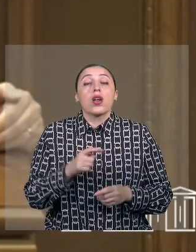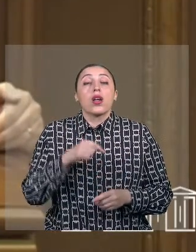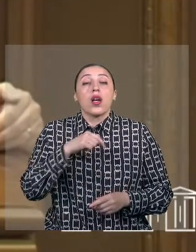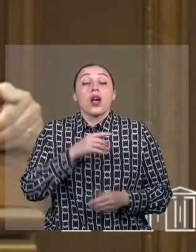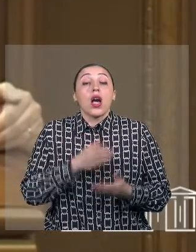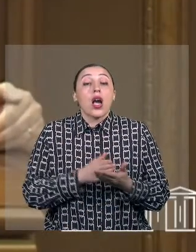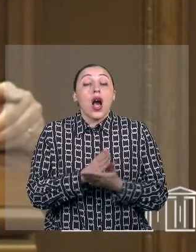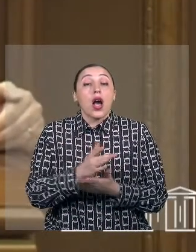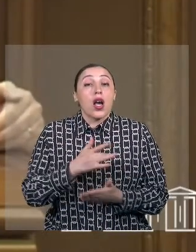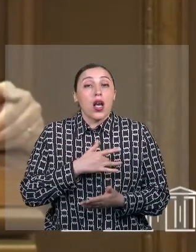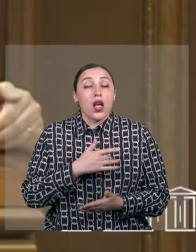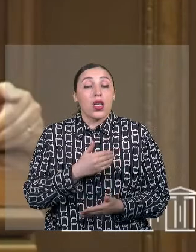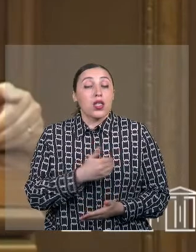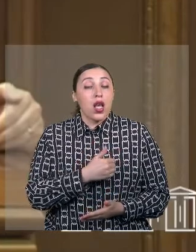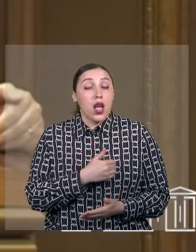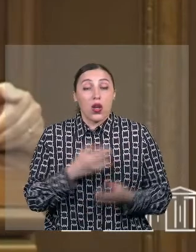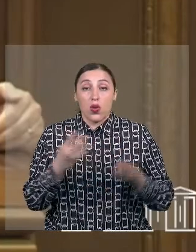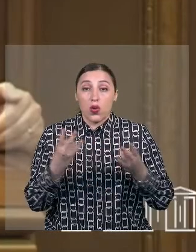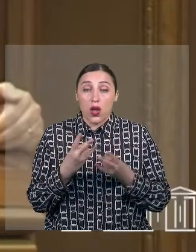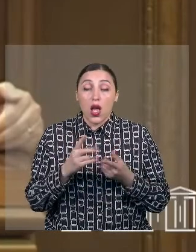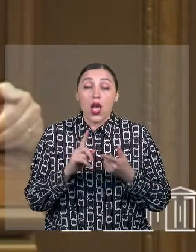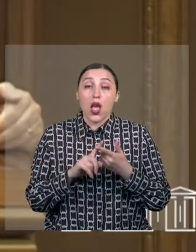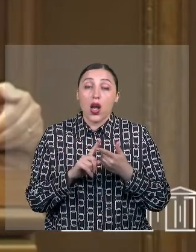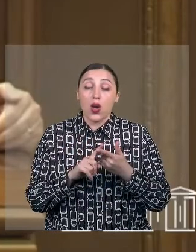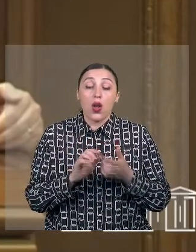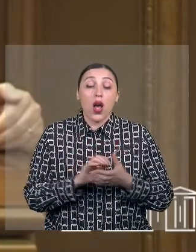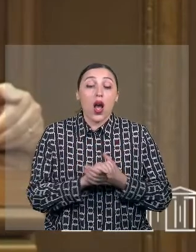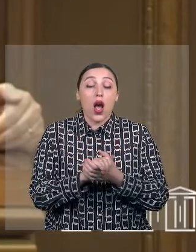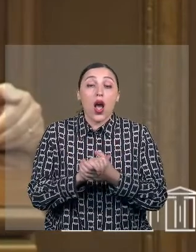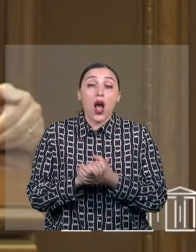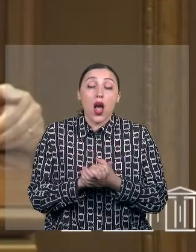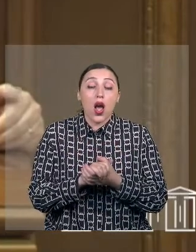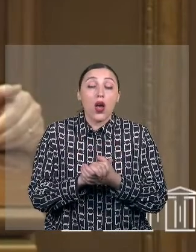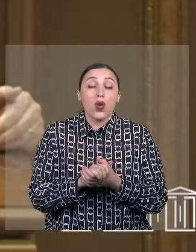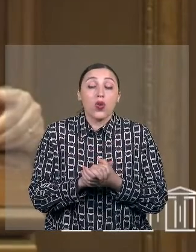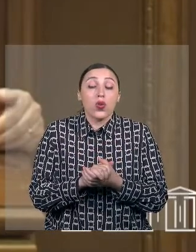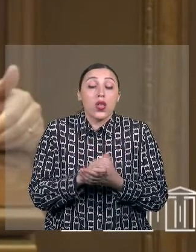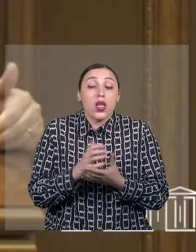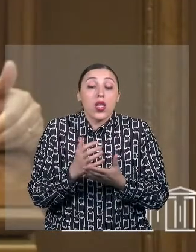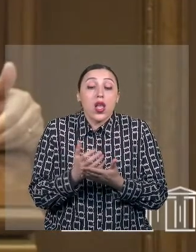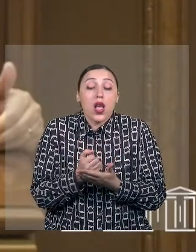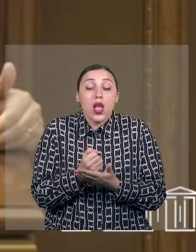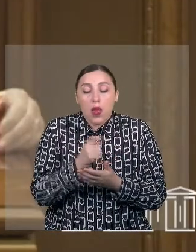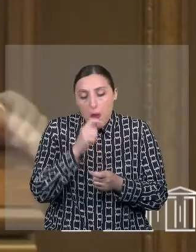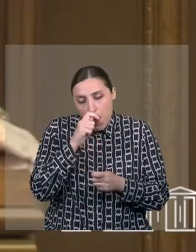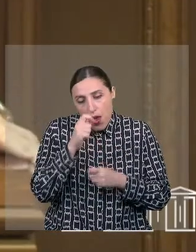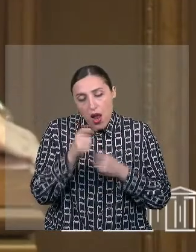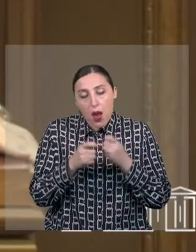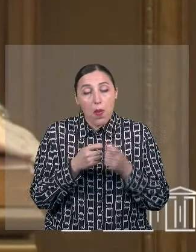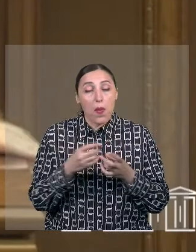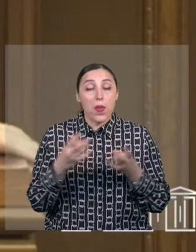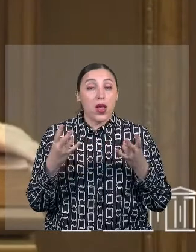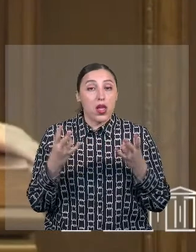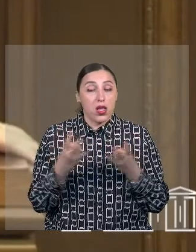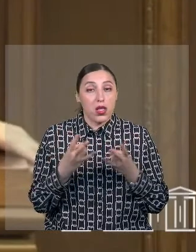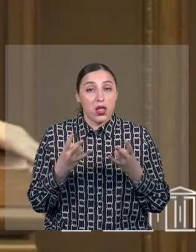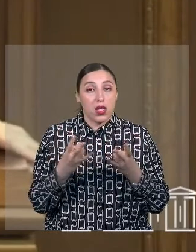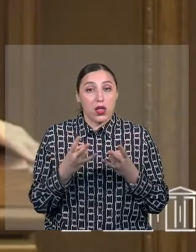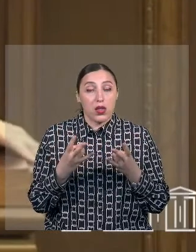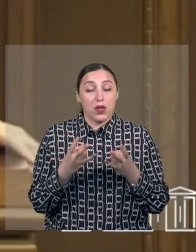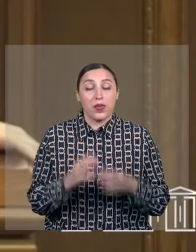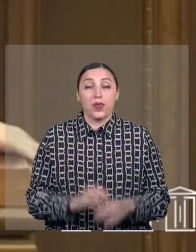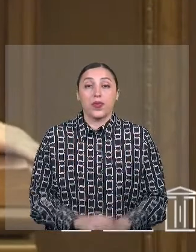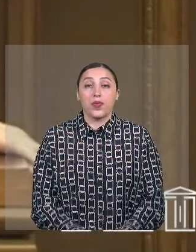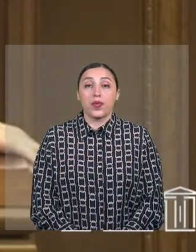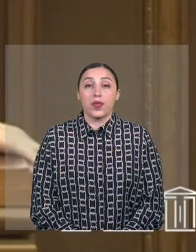համար և երկրորդը խաղաղության հասնելու պարամետրերի մանրամասները։ Ակնհայտ է,